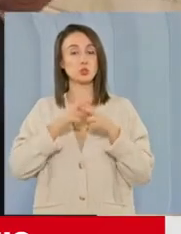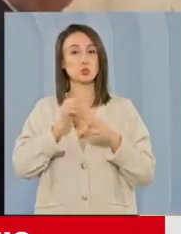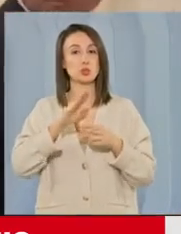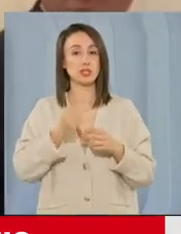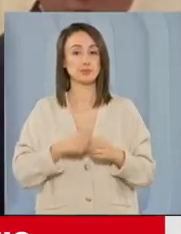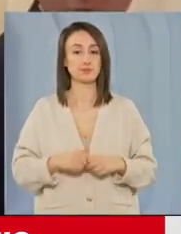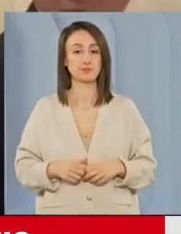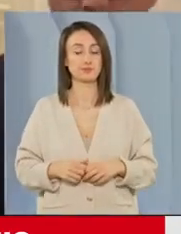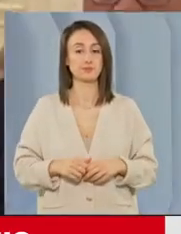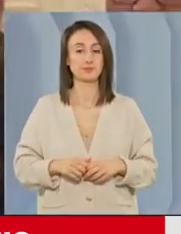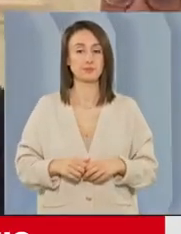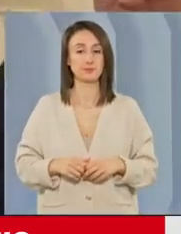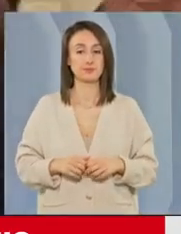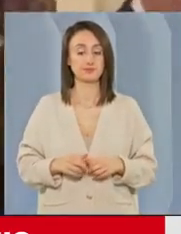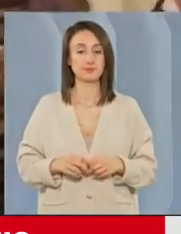Ciucă.